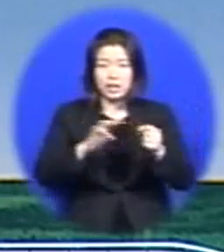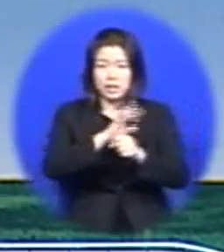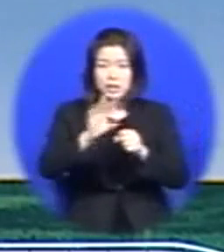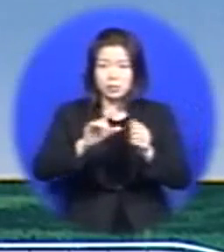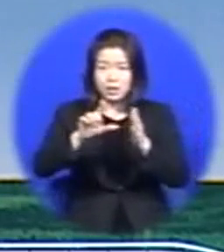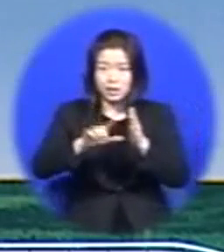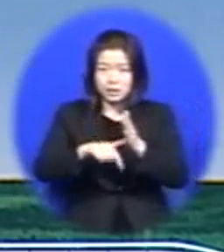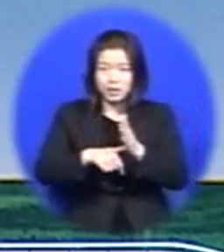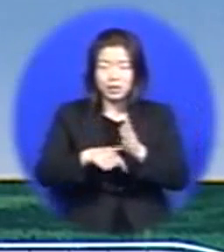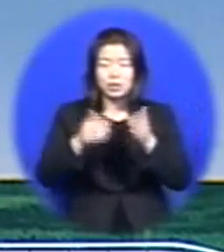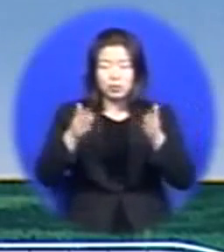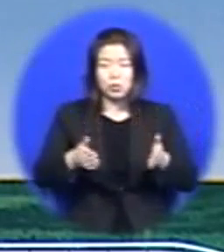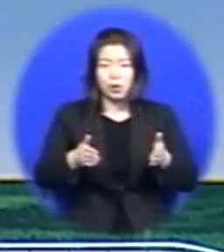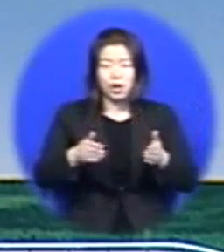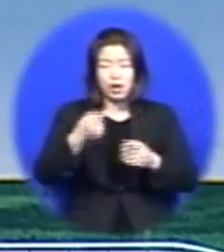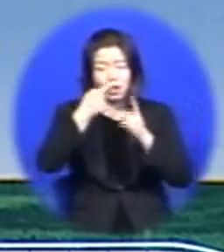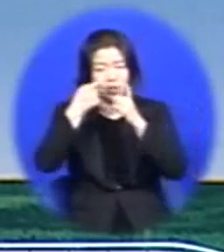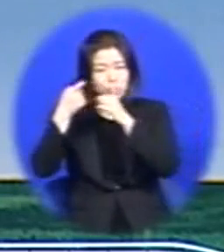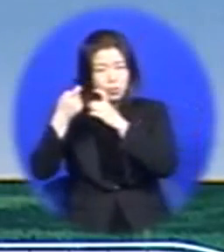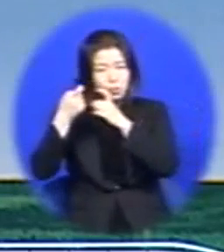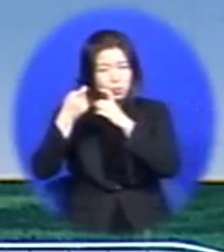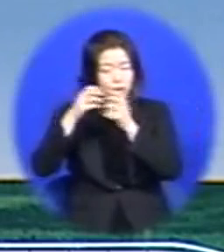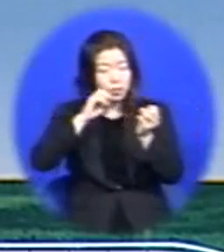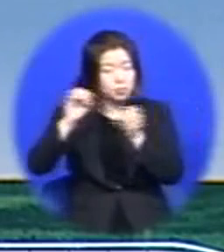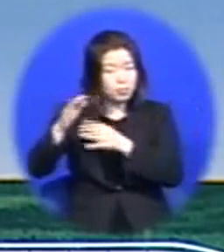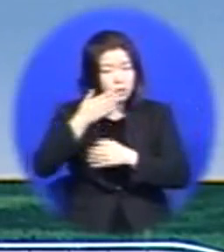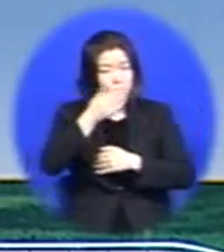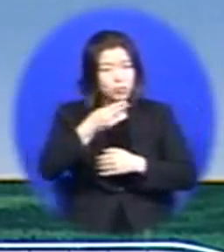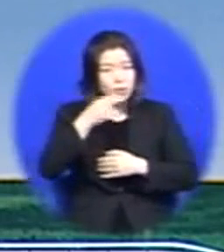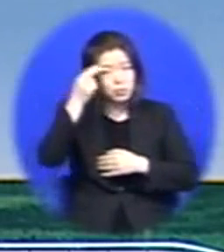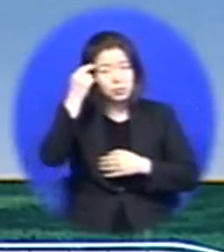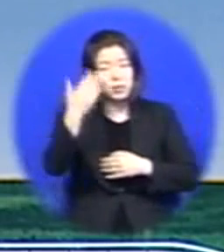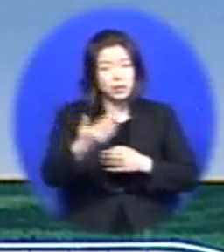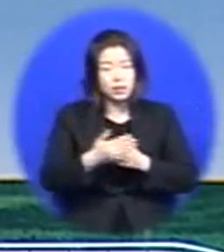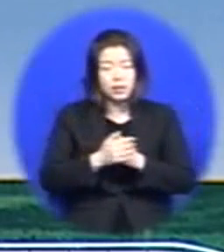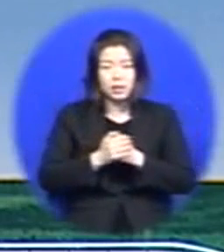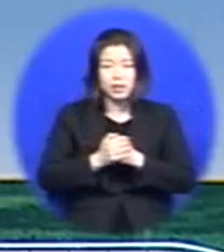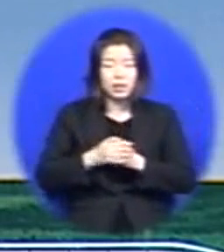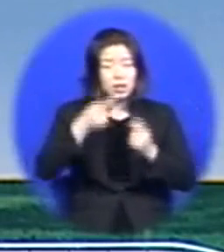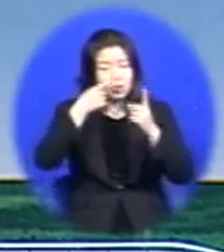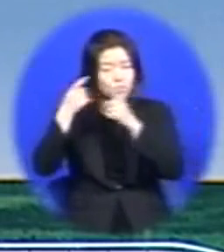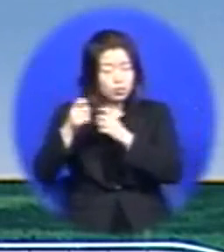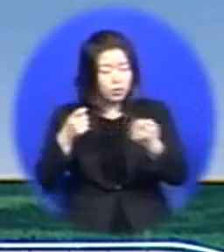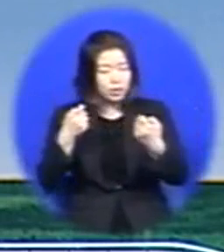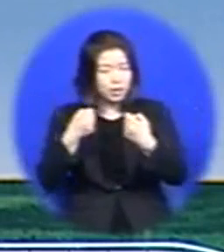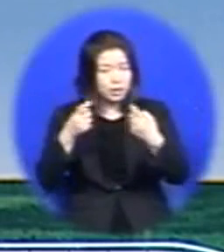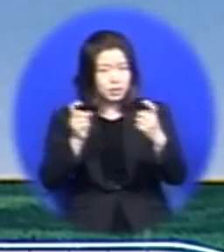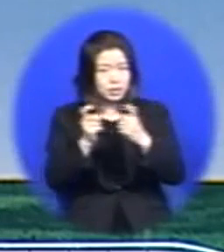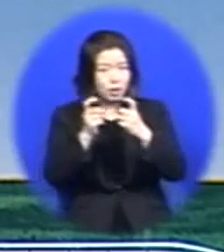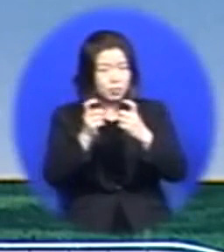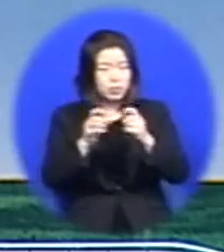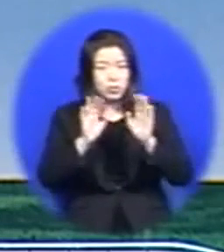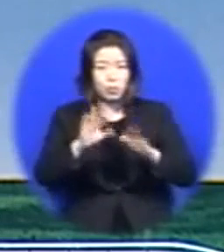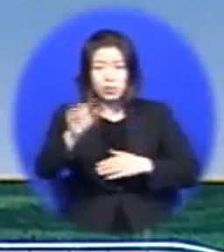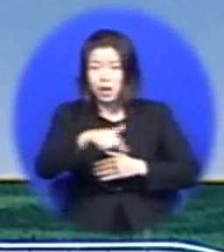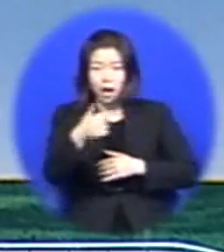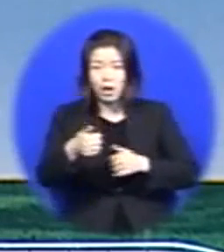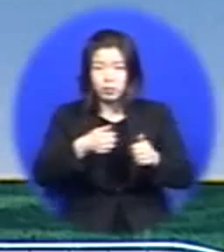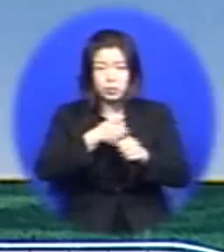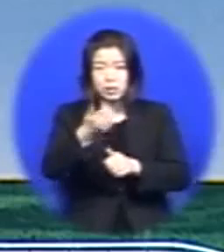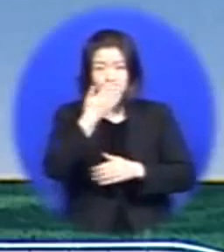24시간 동안 유혹을 뿌리칠 수는 없겠습니까? 유혹과의 싸움에서 오늘 하루 동안은 이길 수